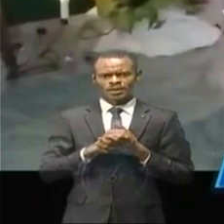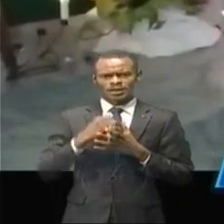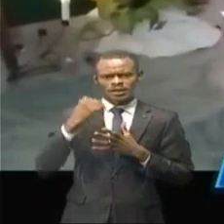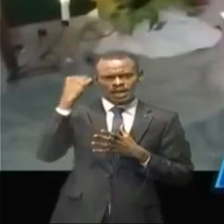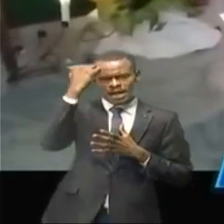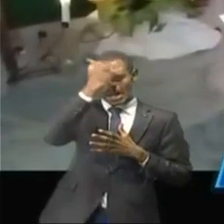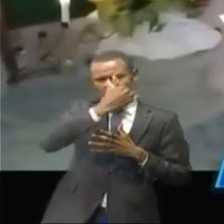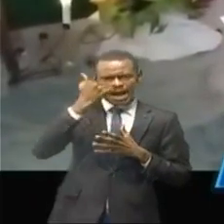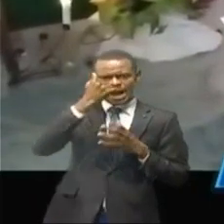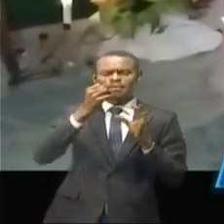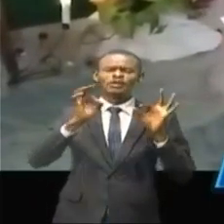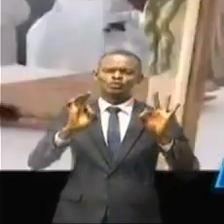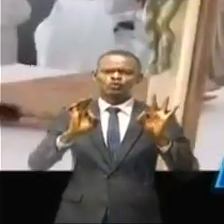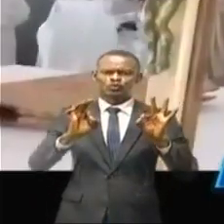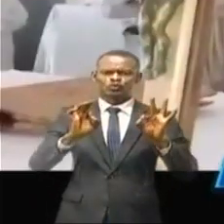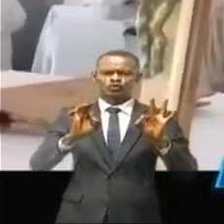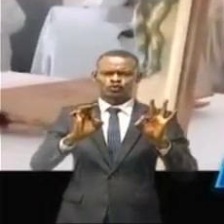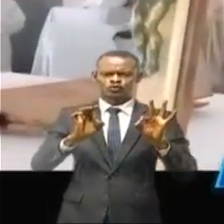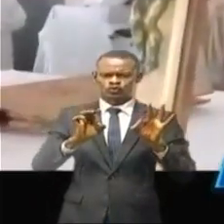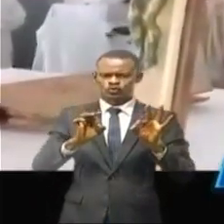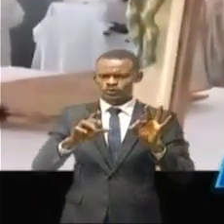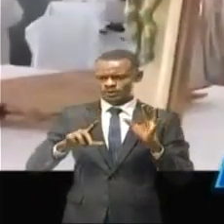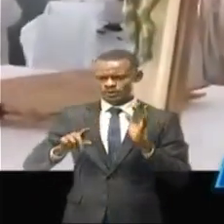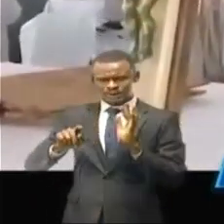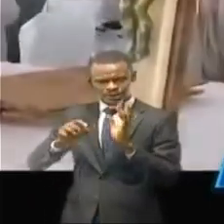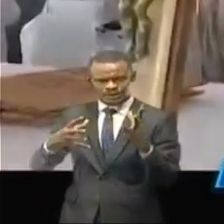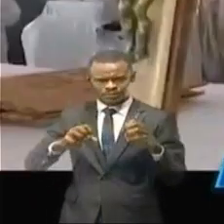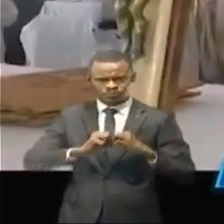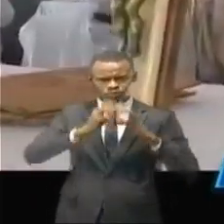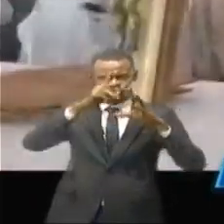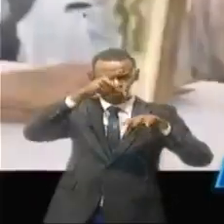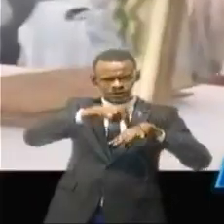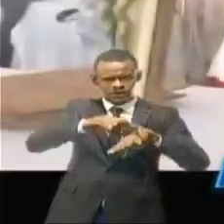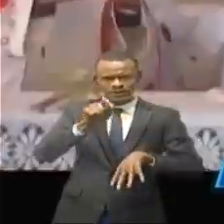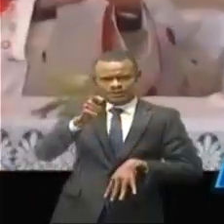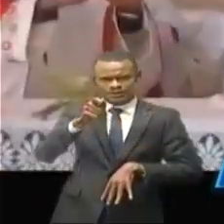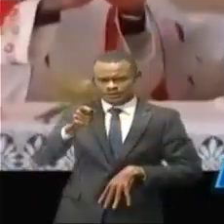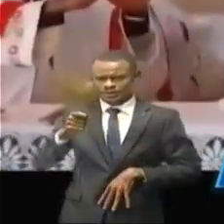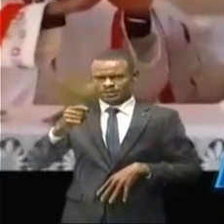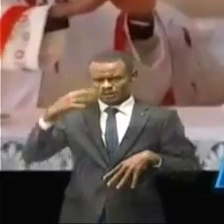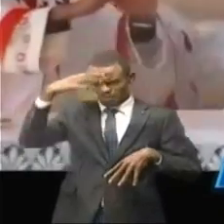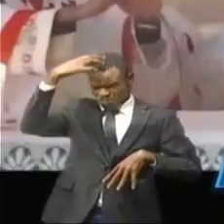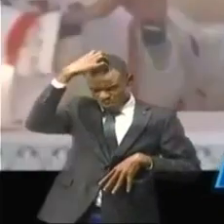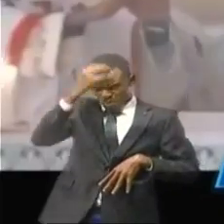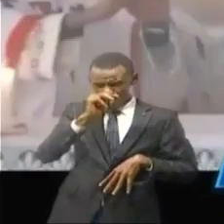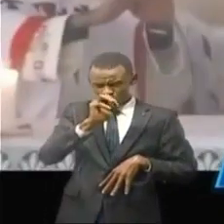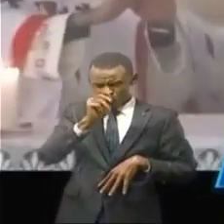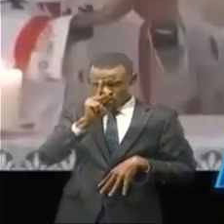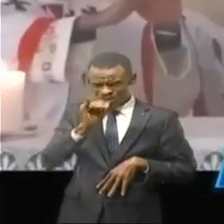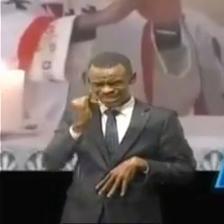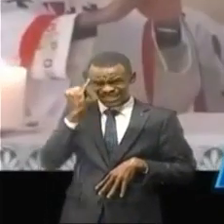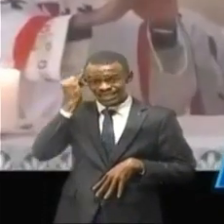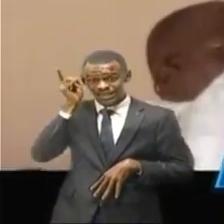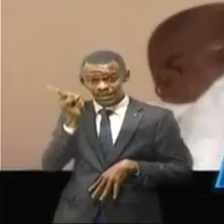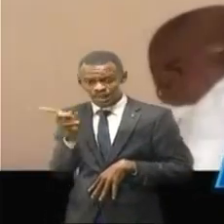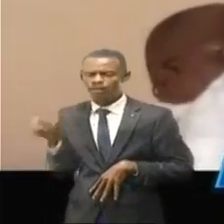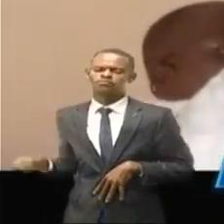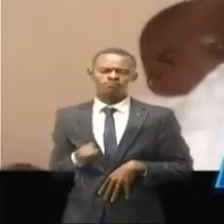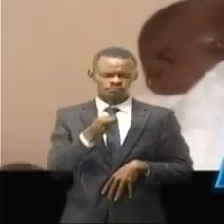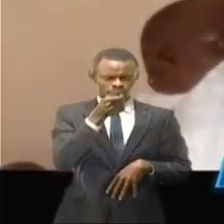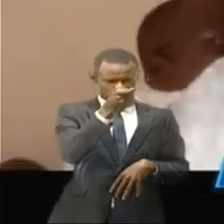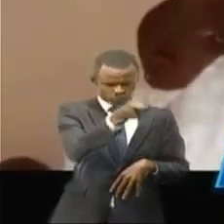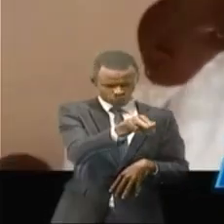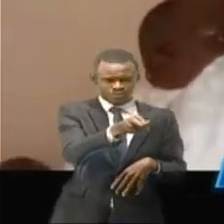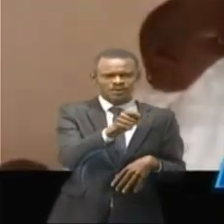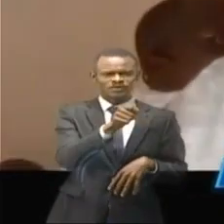paroisse. Il le reçoit demain de Mgr José Moko le trousseau de clés dans lequel se trouve la clé du tabernacle et c'est